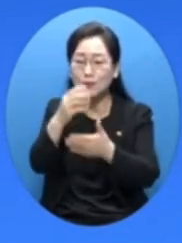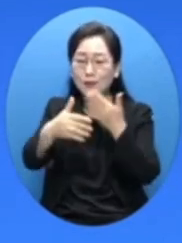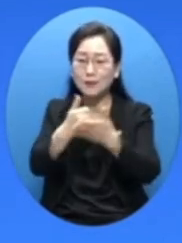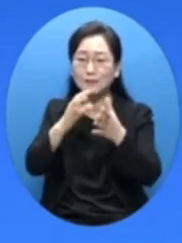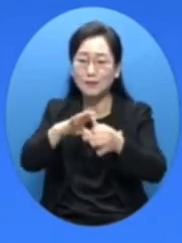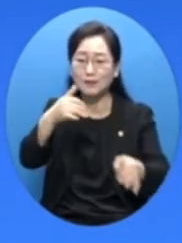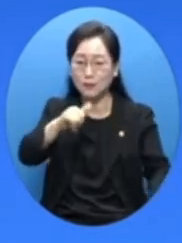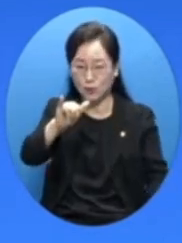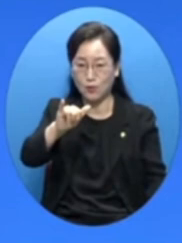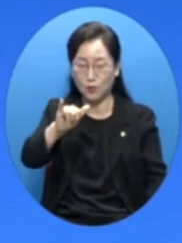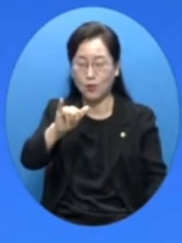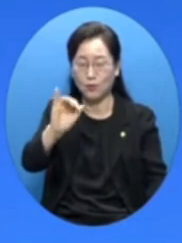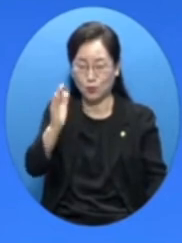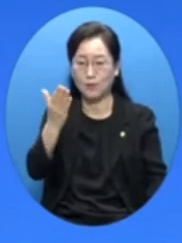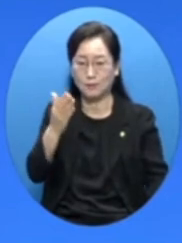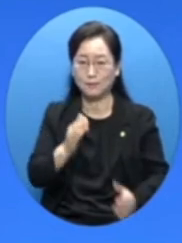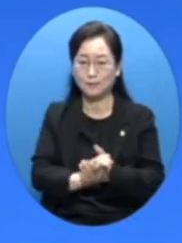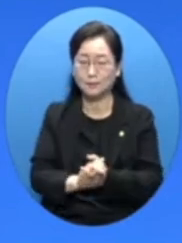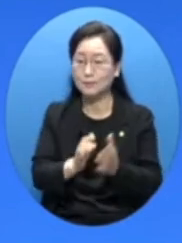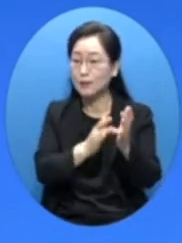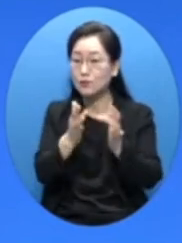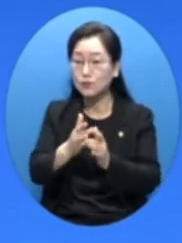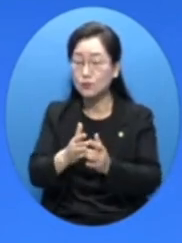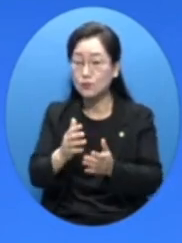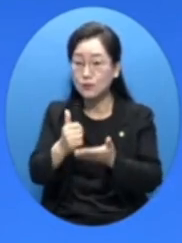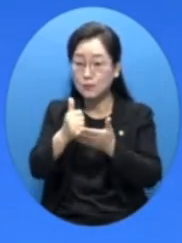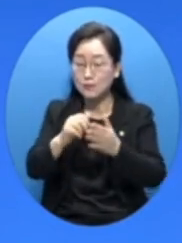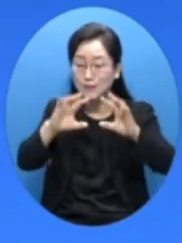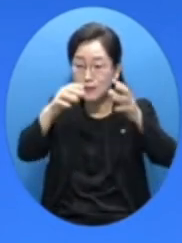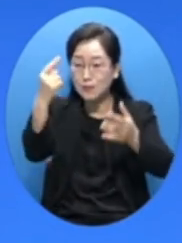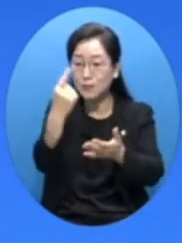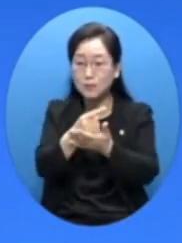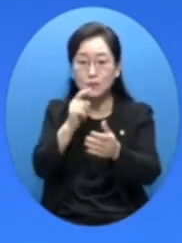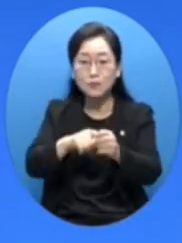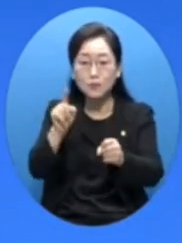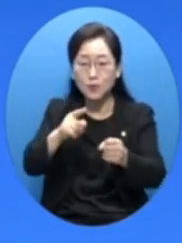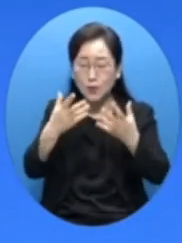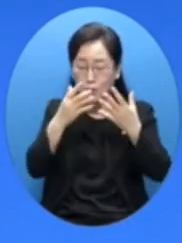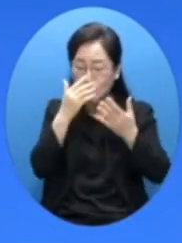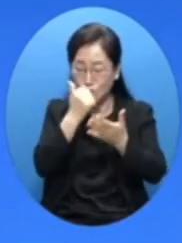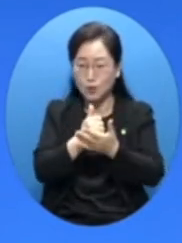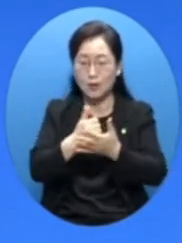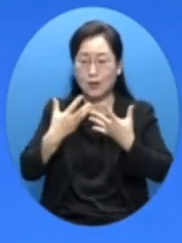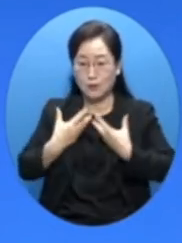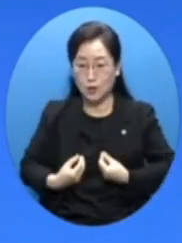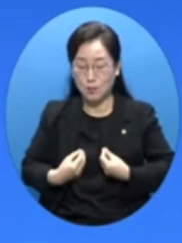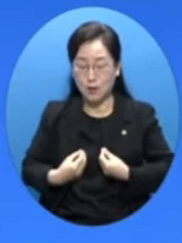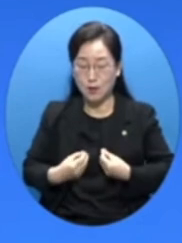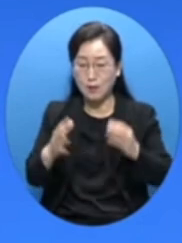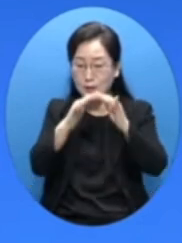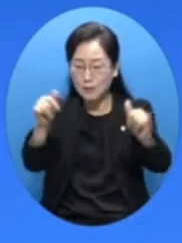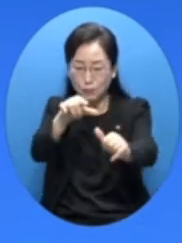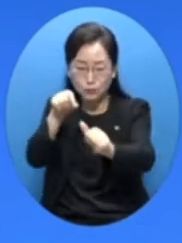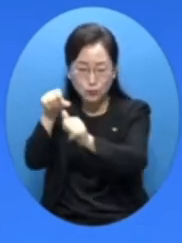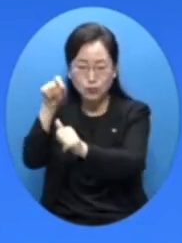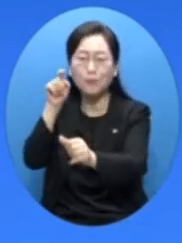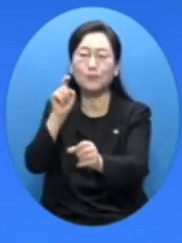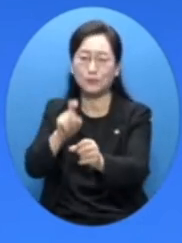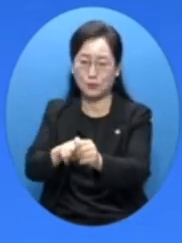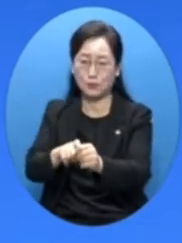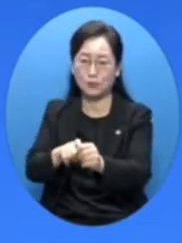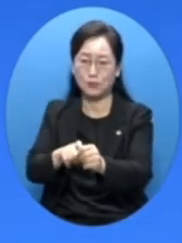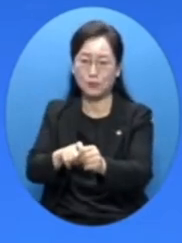된 것입니다. 예수님께서 이 땅에 오신 것은 죄와 절망 가운데 살고 있는 우리를 구원해 주시기 위해서 이 땅에 오신